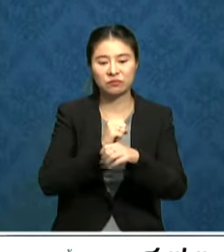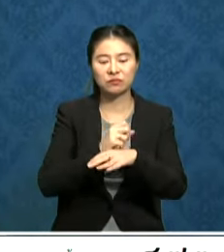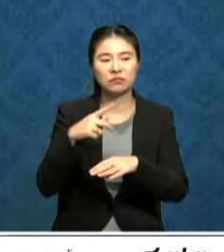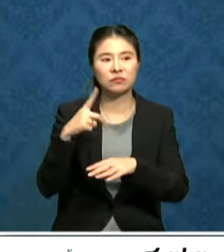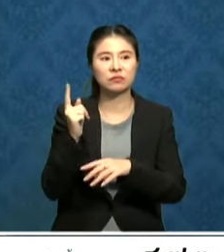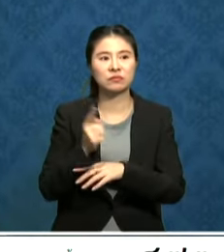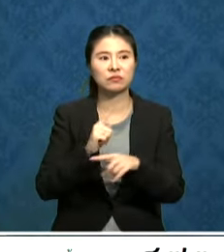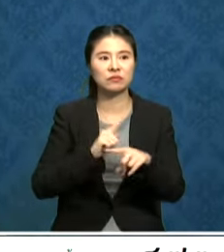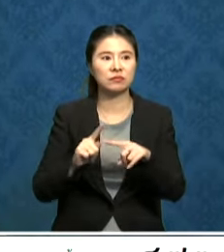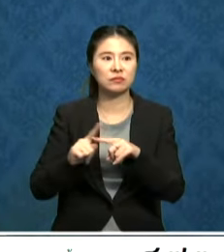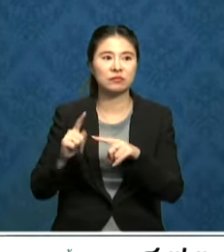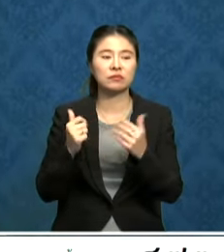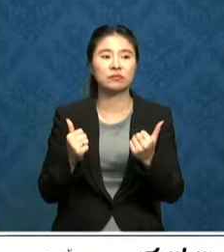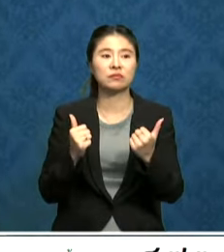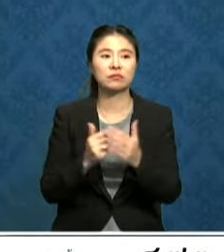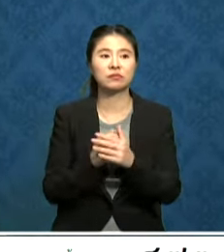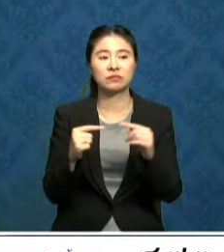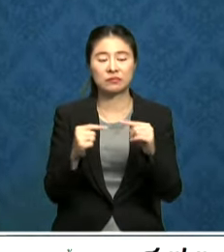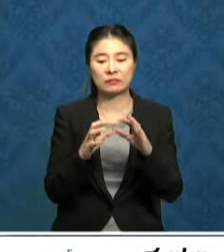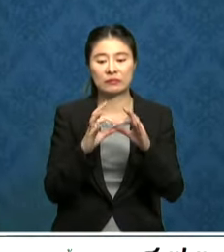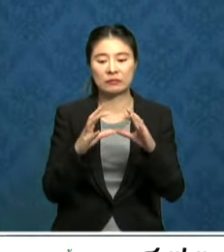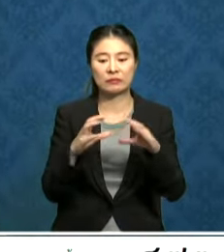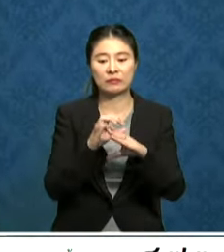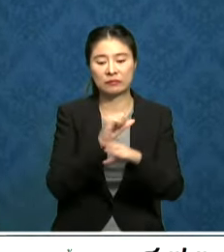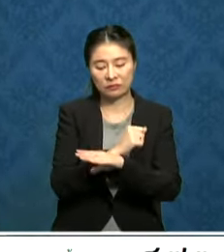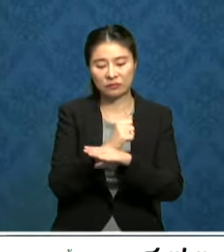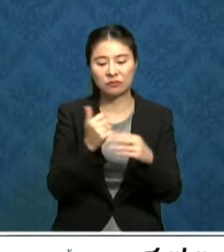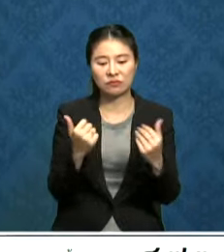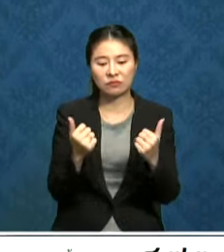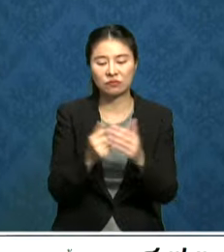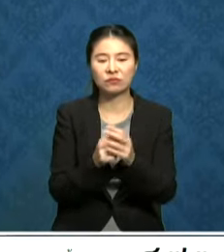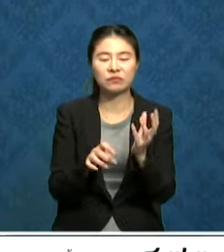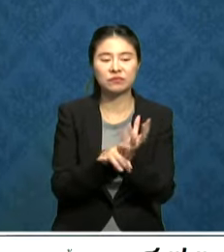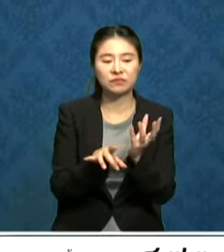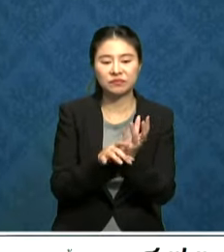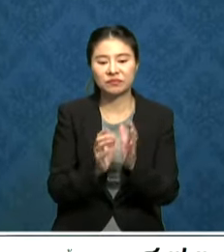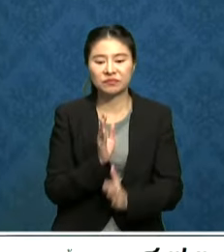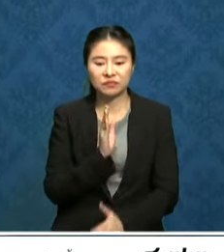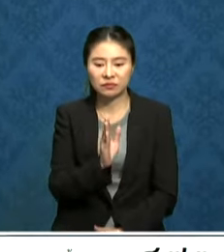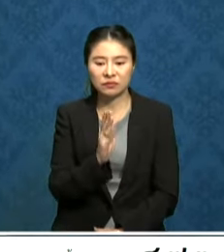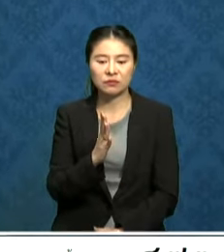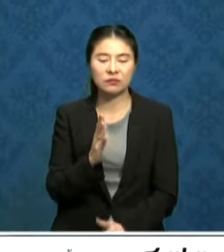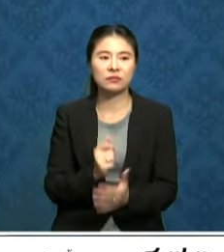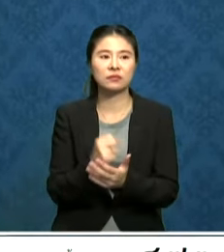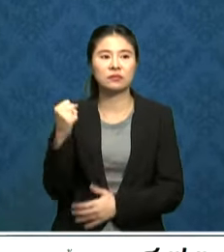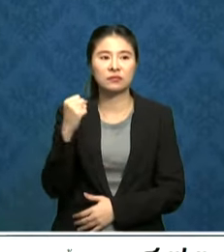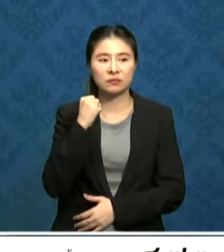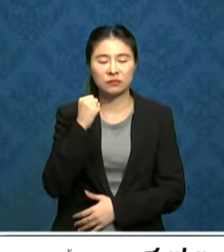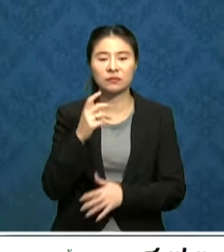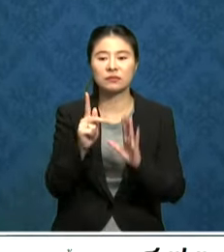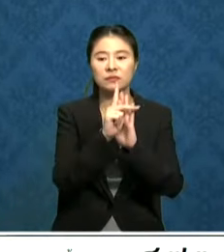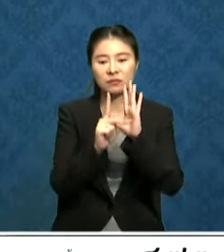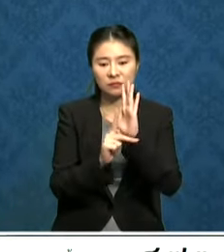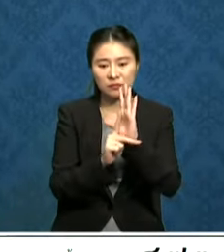ง่ายท่านประธานคะภายใต้การเมืองที่ไร้เสถียรภาพเช่นนี้ค่ะอำนาจบริหารและอำนาจนิติบัญญัติ